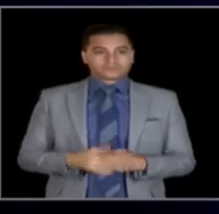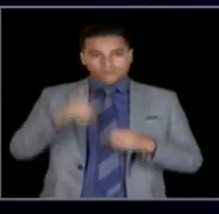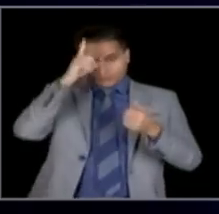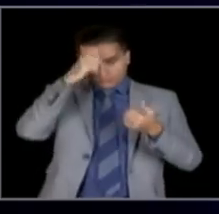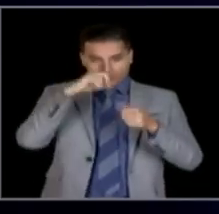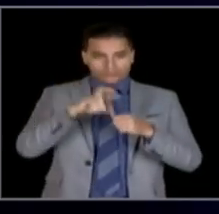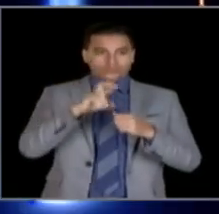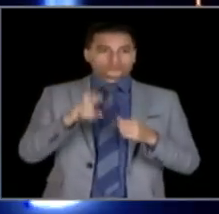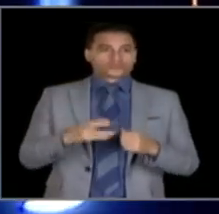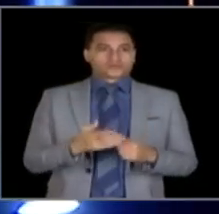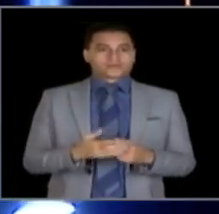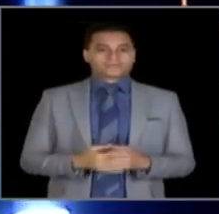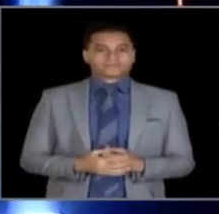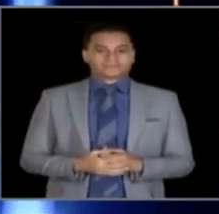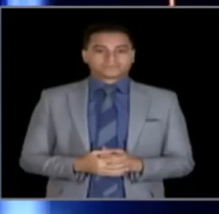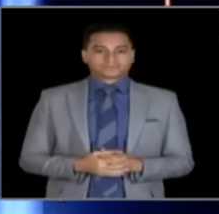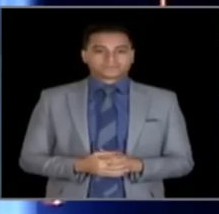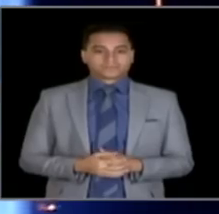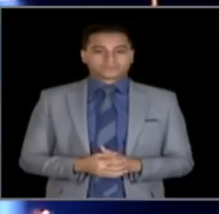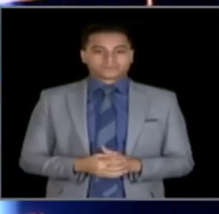علوم، والسؤال هو